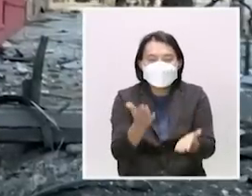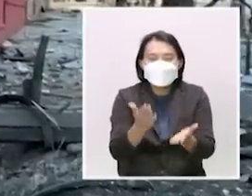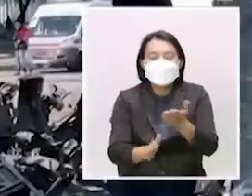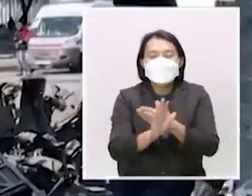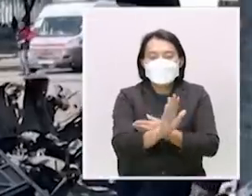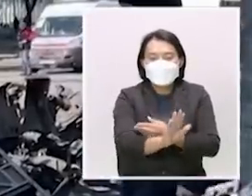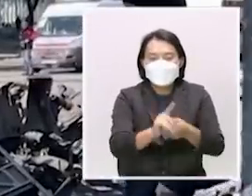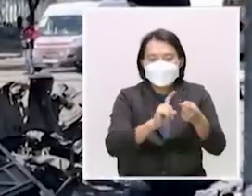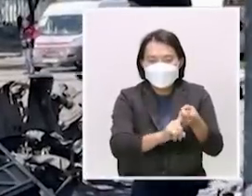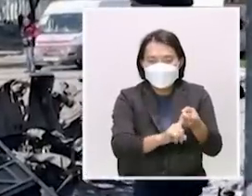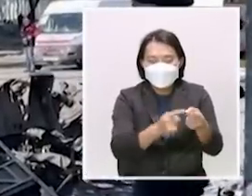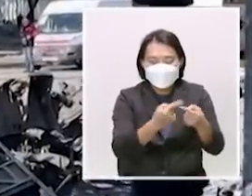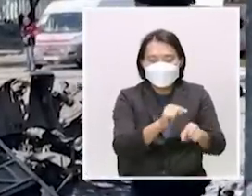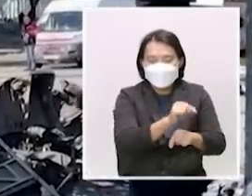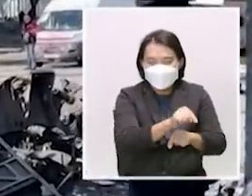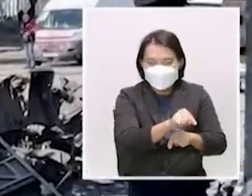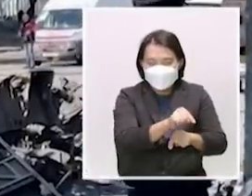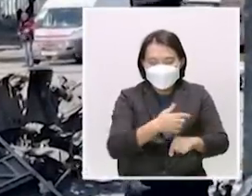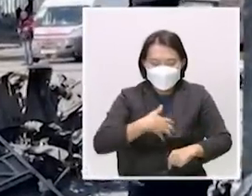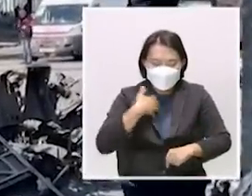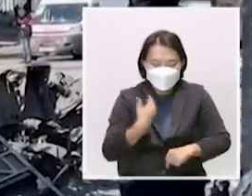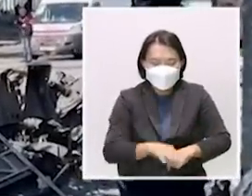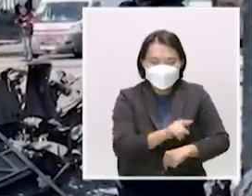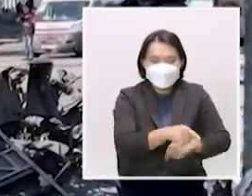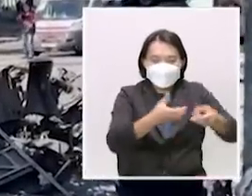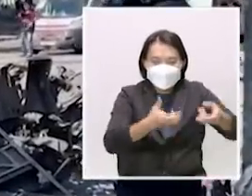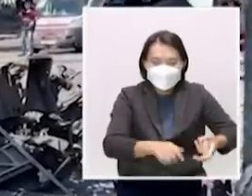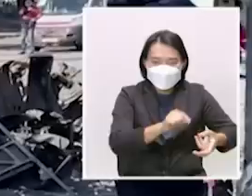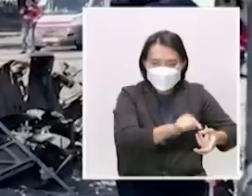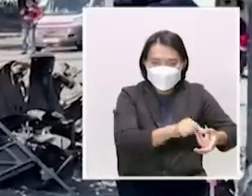ในขณะที่คามลำบาม เขา Dragons นี่ Slowly